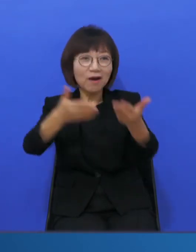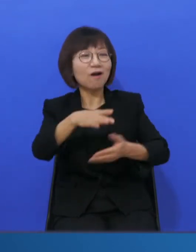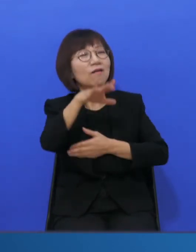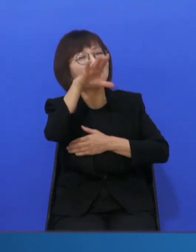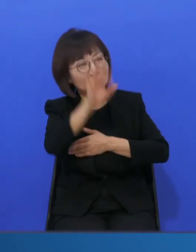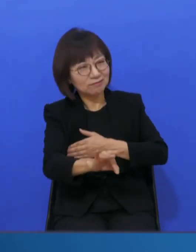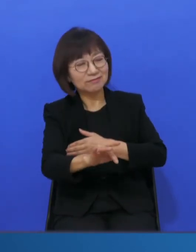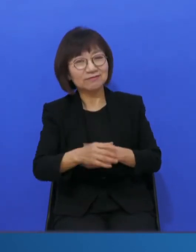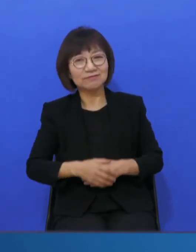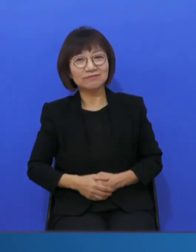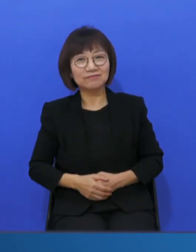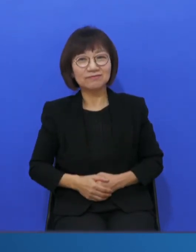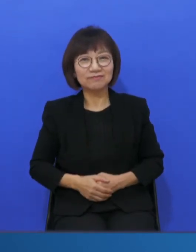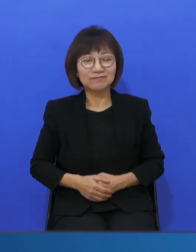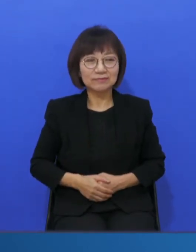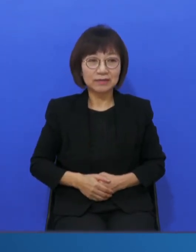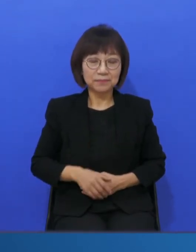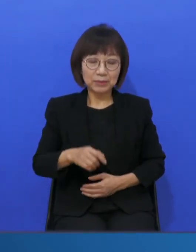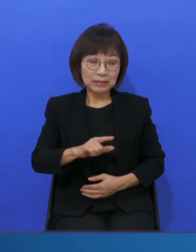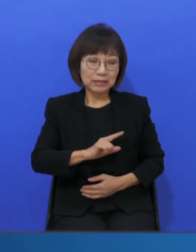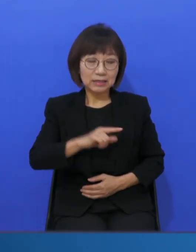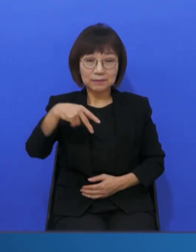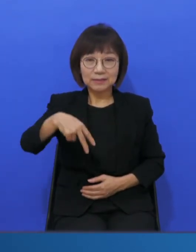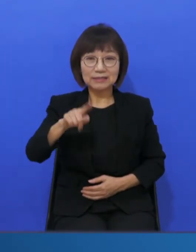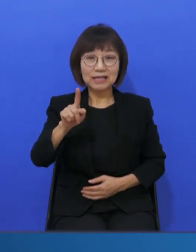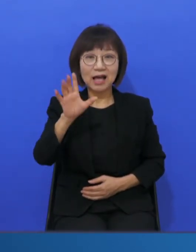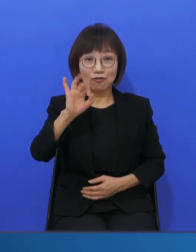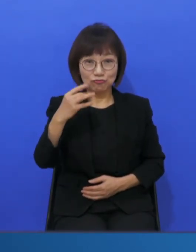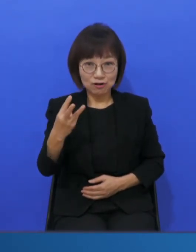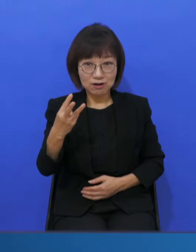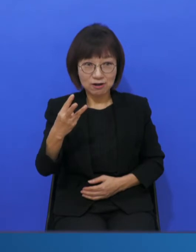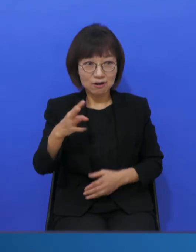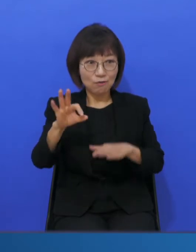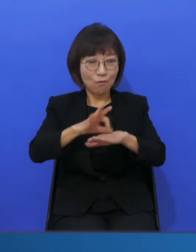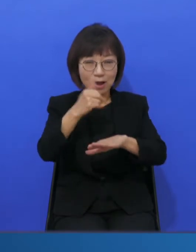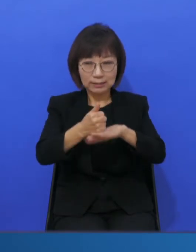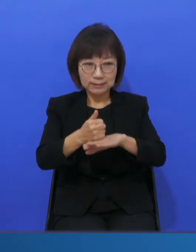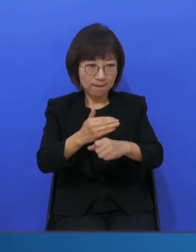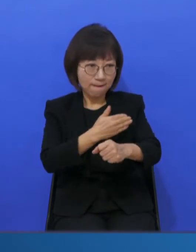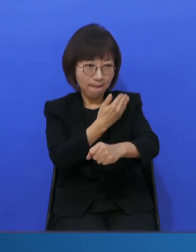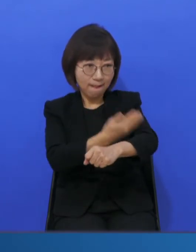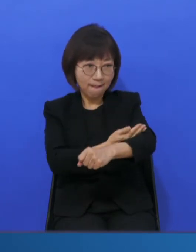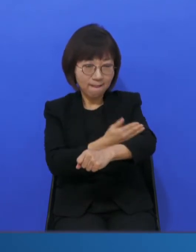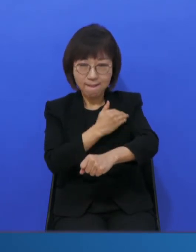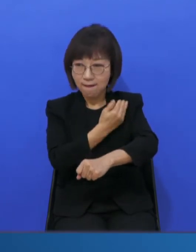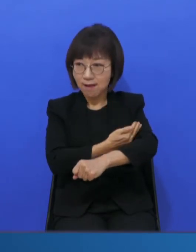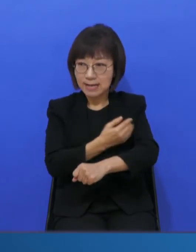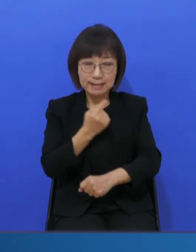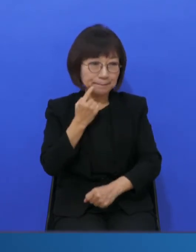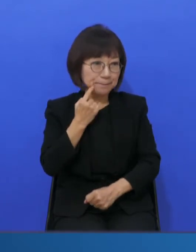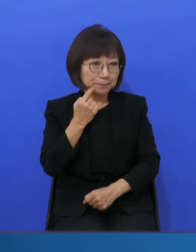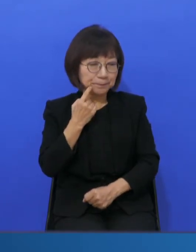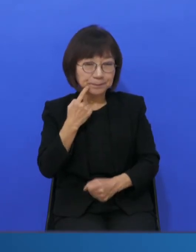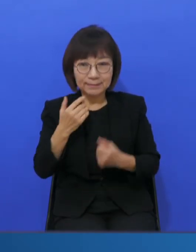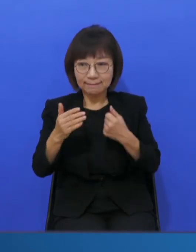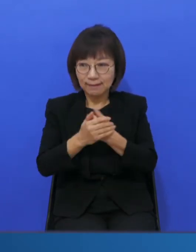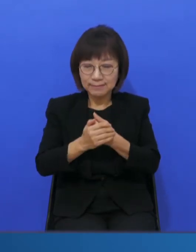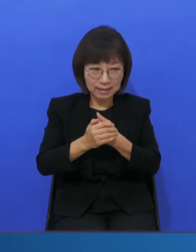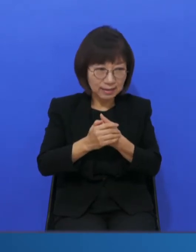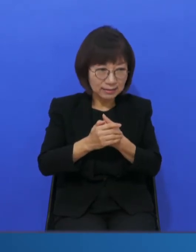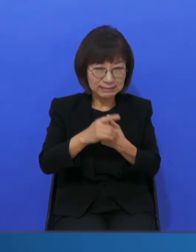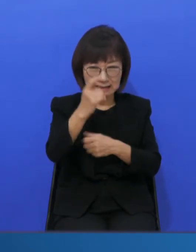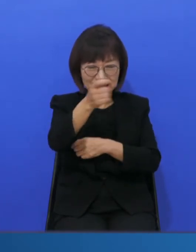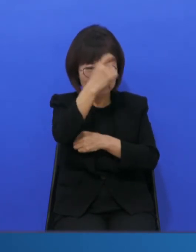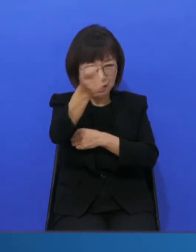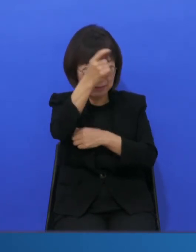가짜 아닙니까? 사울 왕이 미쳐서 말이죠. 권력 누리려고 오만 짓을 다 하는 거예요. And so we see that King Saul, he was out